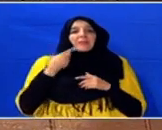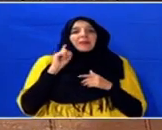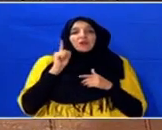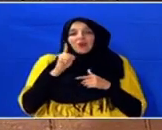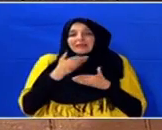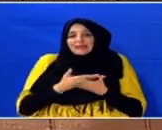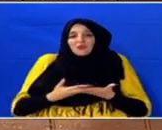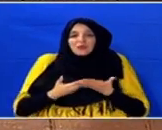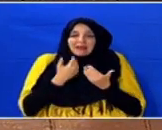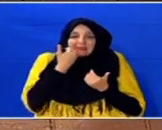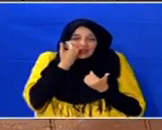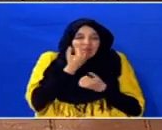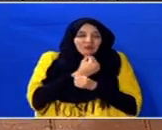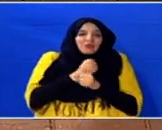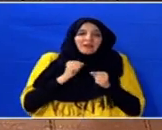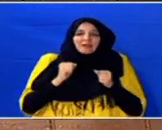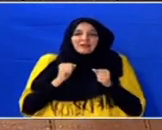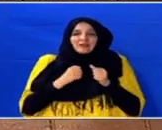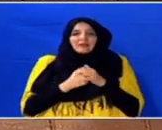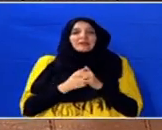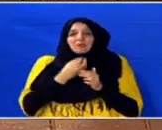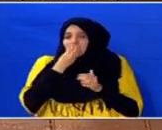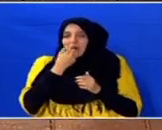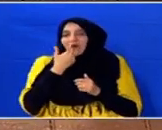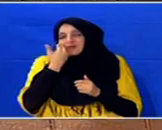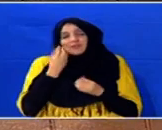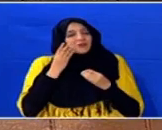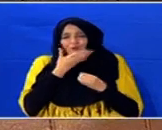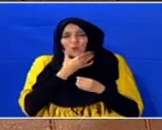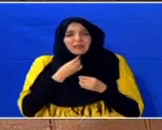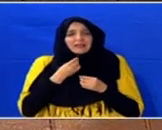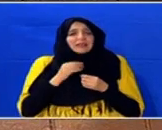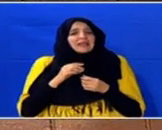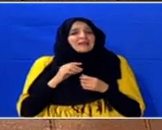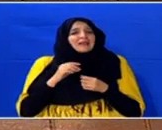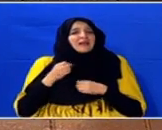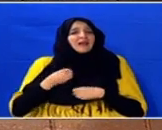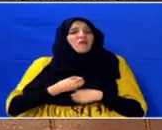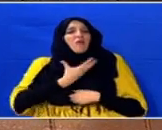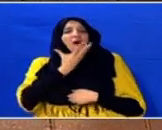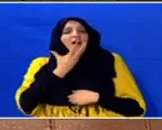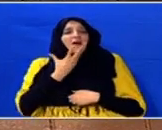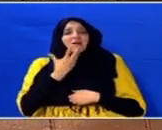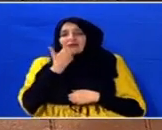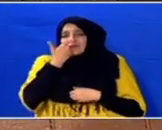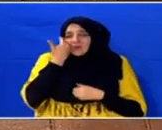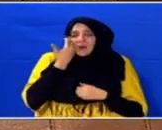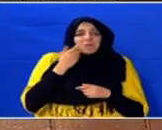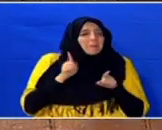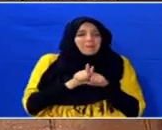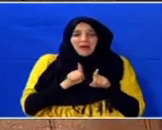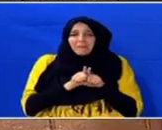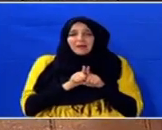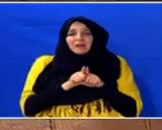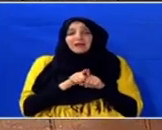لظرفك تقول الحياء، شاء الحياء من الإيمان ما شاء الله. الإيمان والحياء قرناء جميعا، والحياء